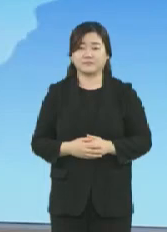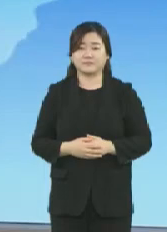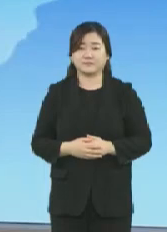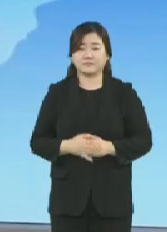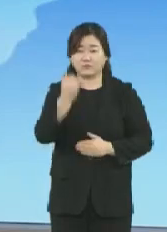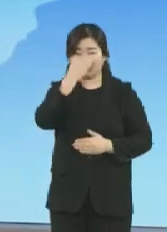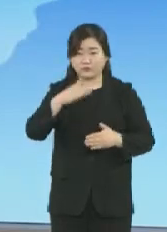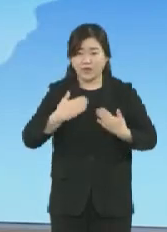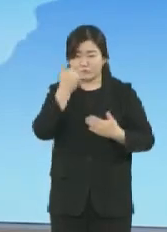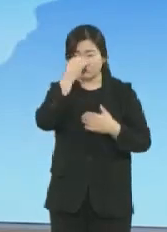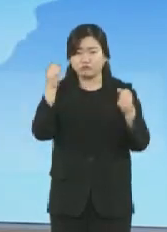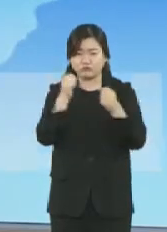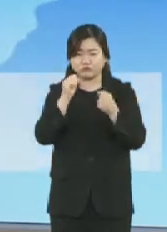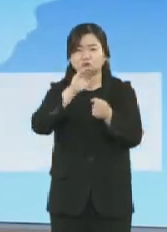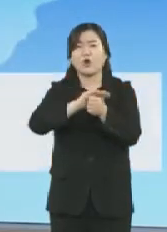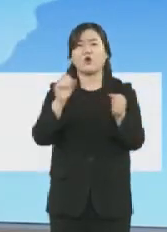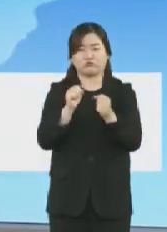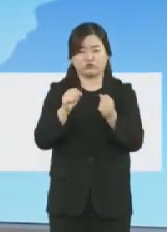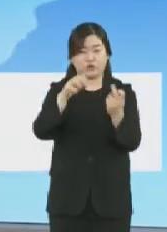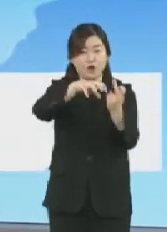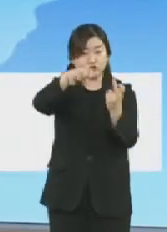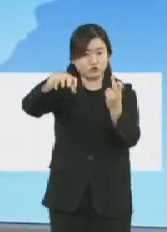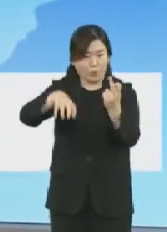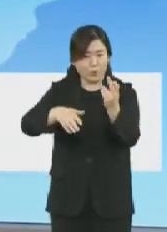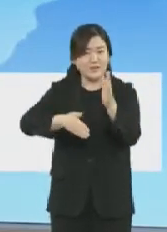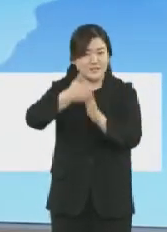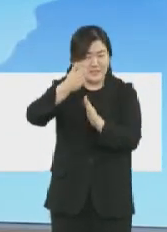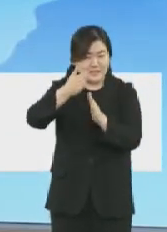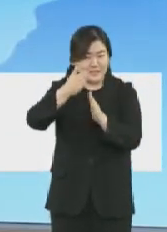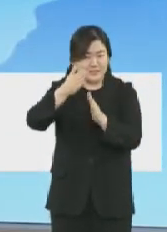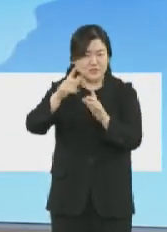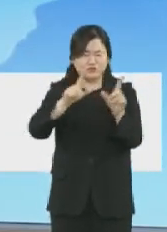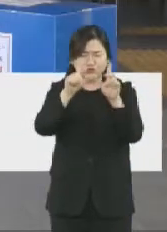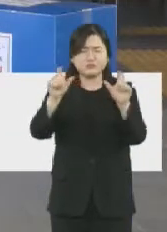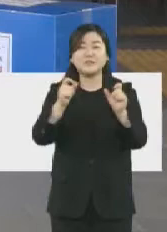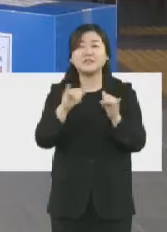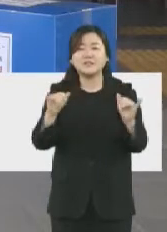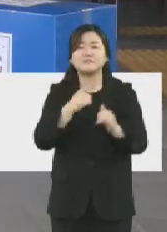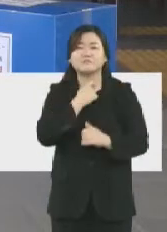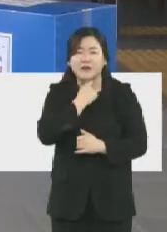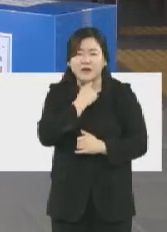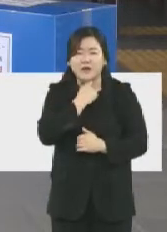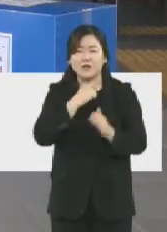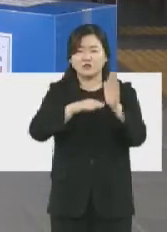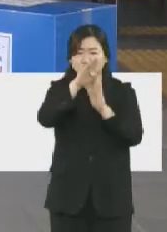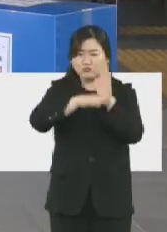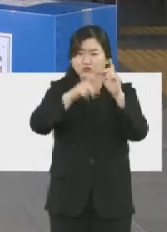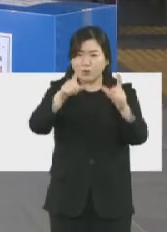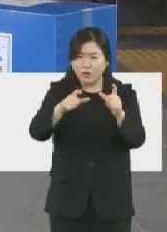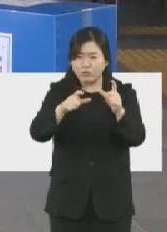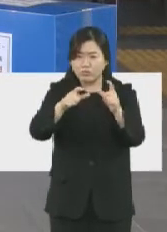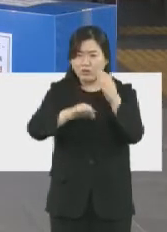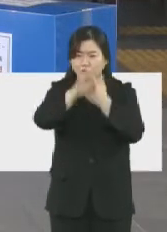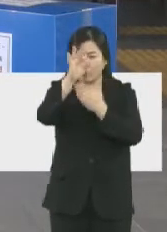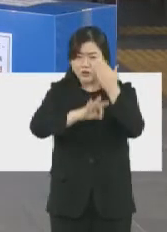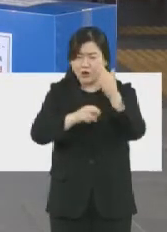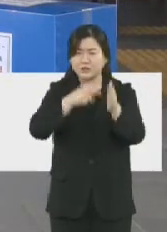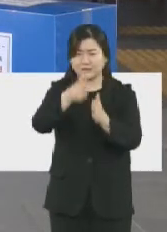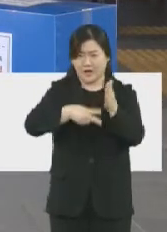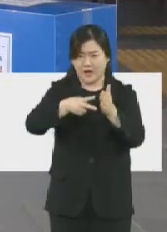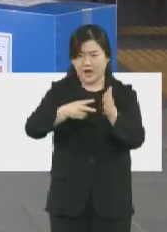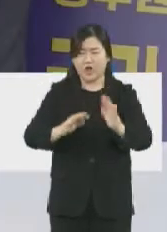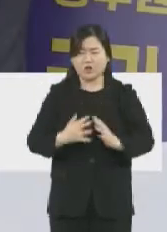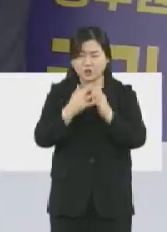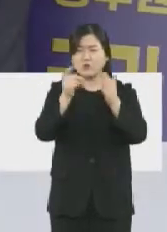충남 충북 경북지역 12개 시군 주민의 염원이 담긴 중부권 동성 횡단철도 건설사업에